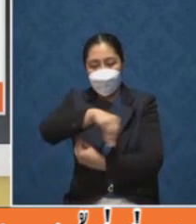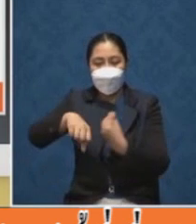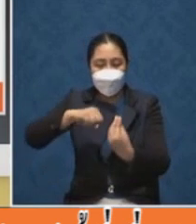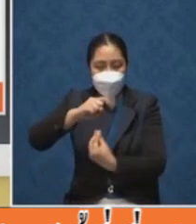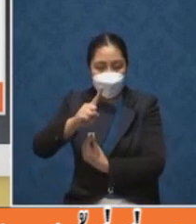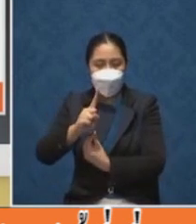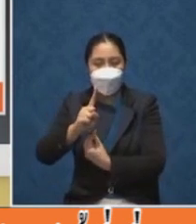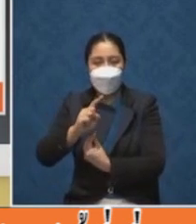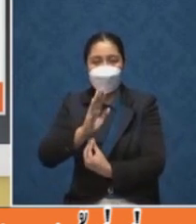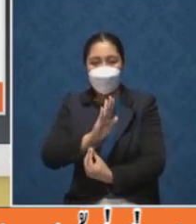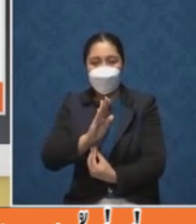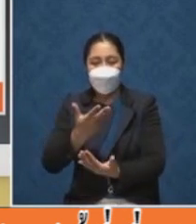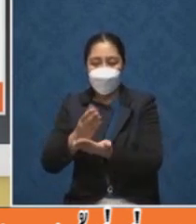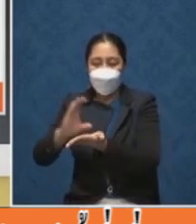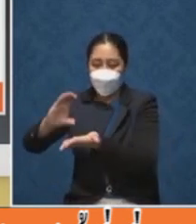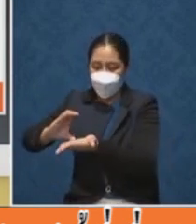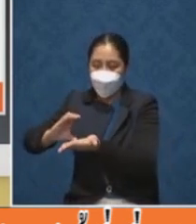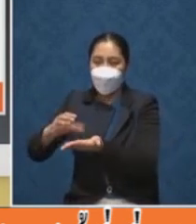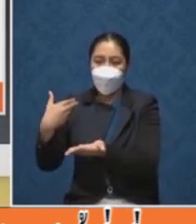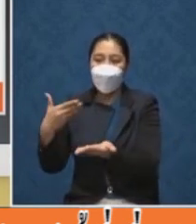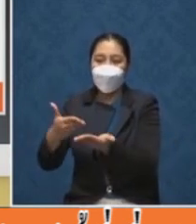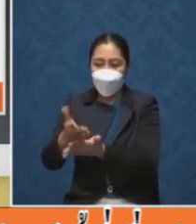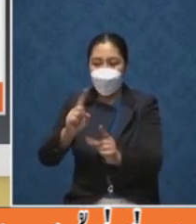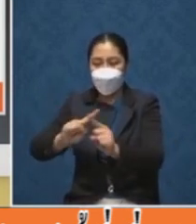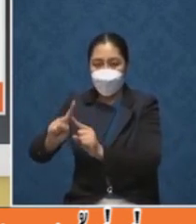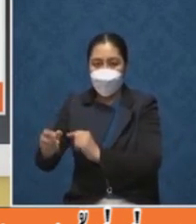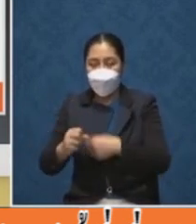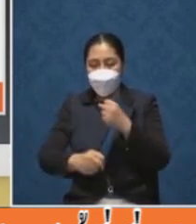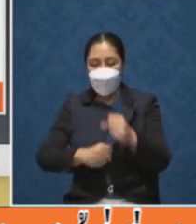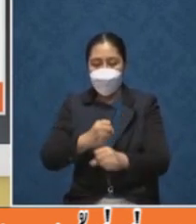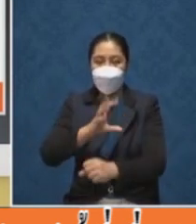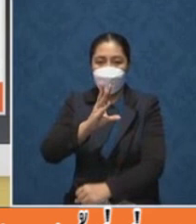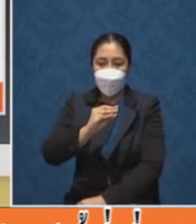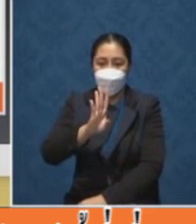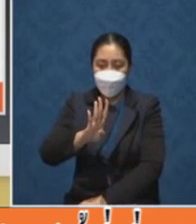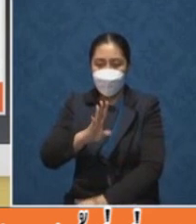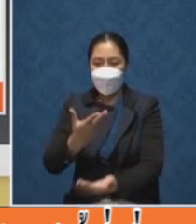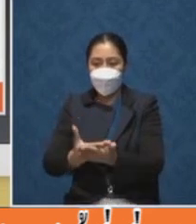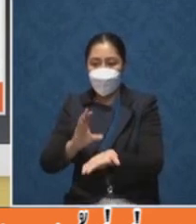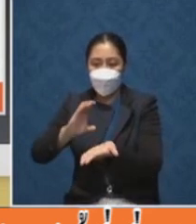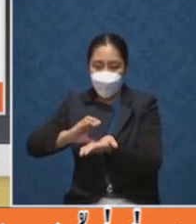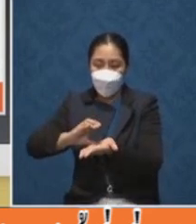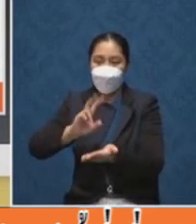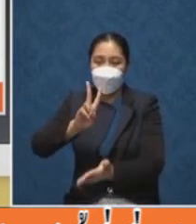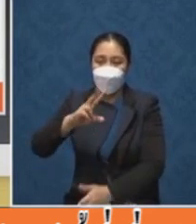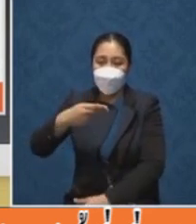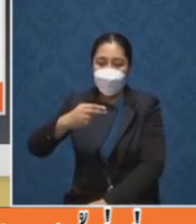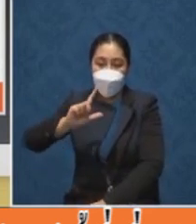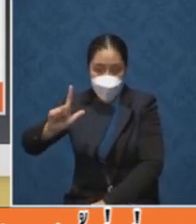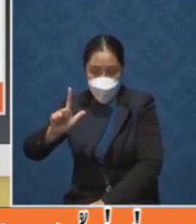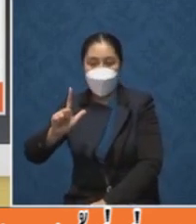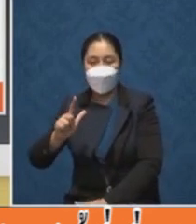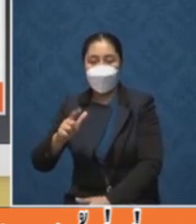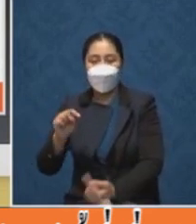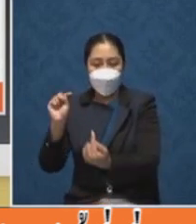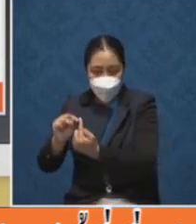านรากนะคะโดยใช้งบประมาณจากหลายแหล่งด้วยกันปี64นะคะได้งบไปทั้งหมดประมาณ 20,000 ล้านบาทนะคะได้